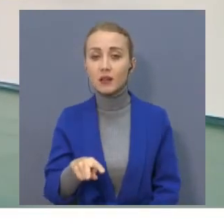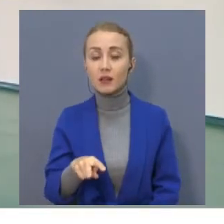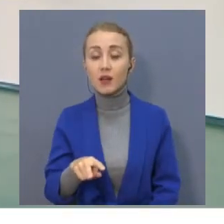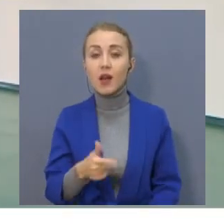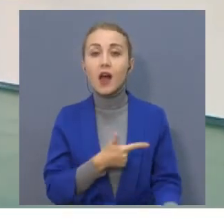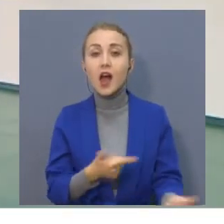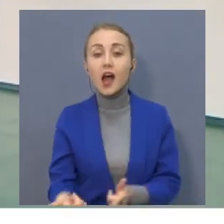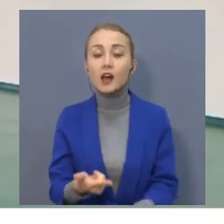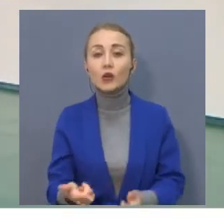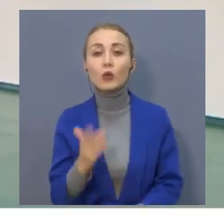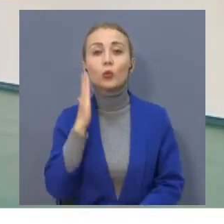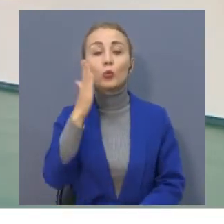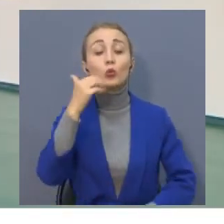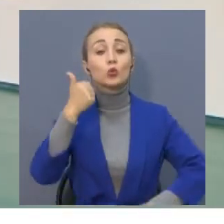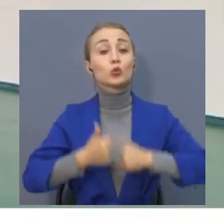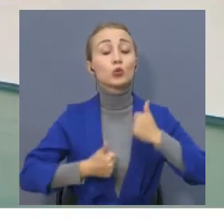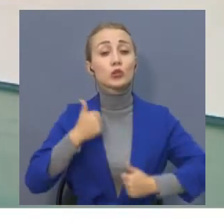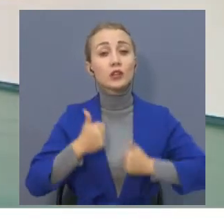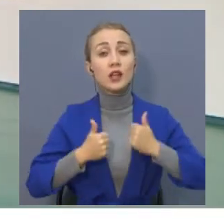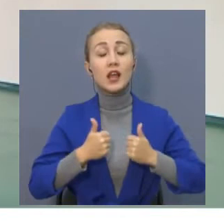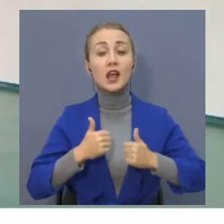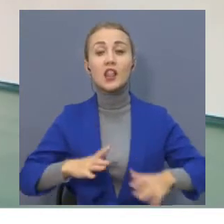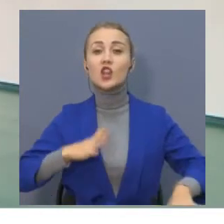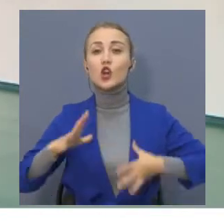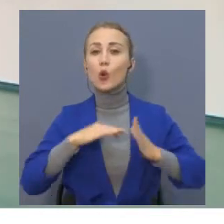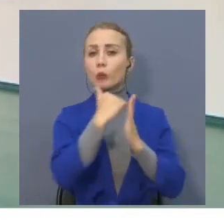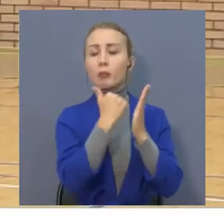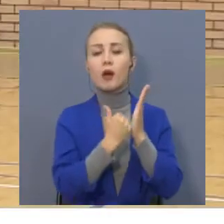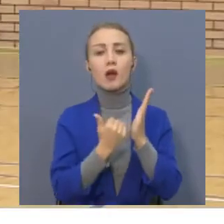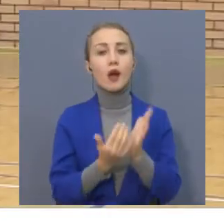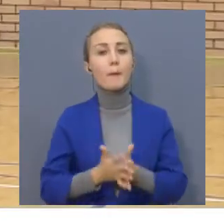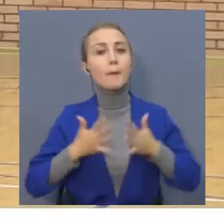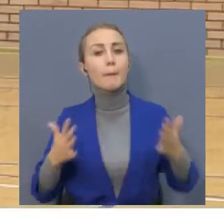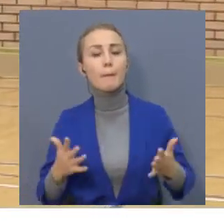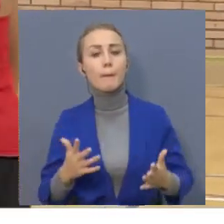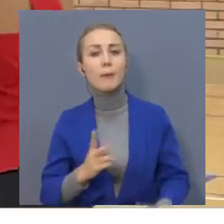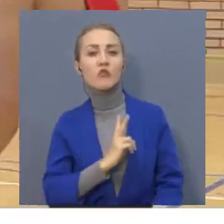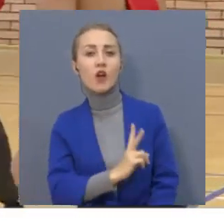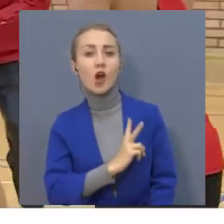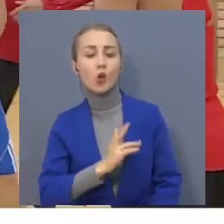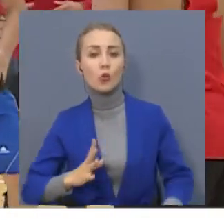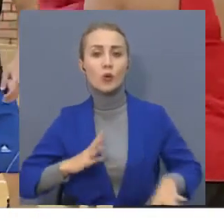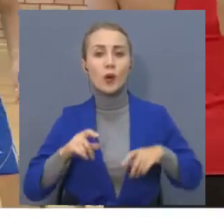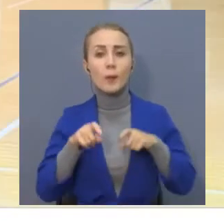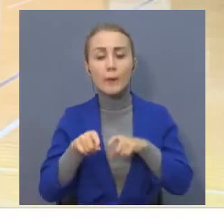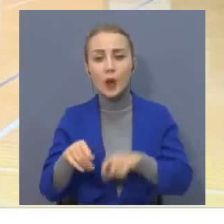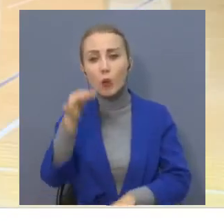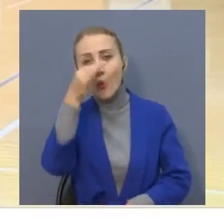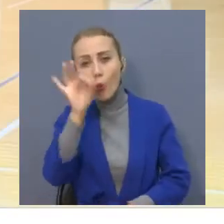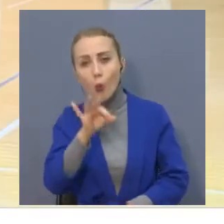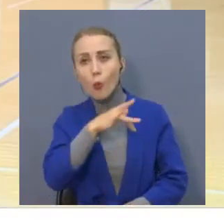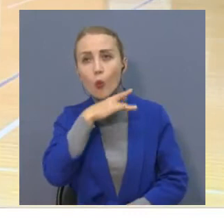өтіп жатыр. Алдағы тағы старттар бар, соларға жақсылап дайындалып жатырмыз. Боксшылар жақсы екі базасына келгеннен